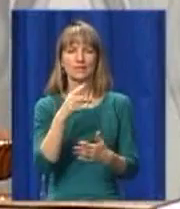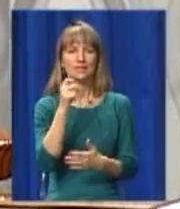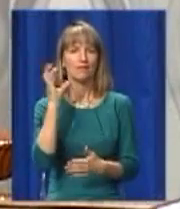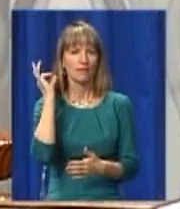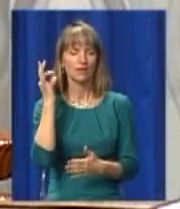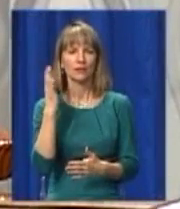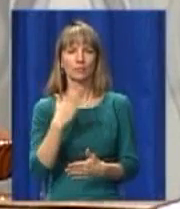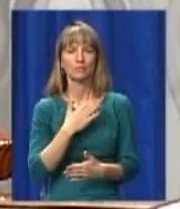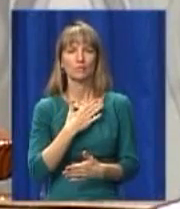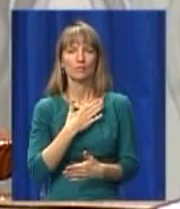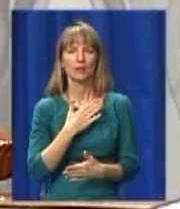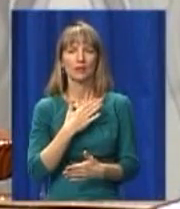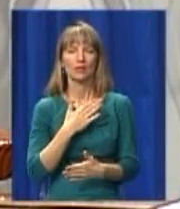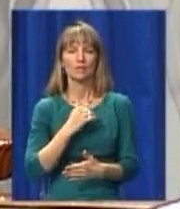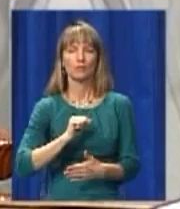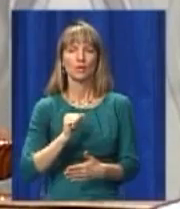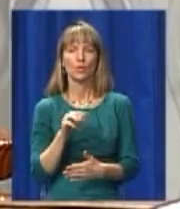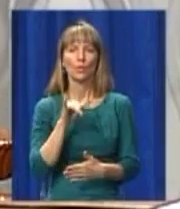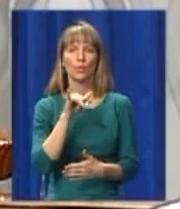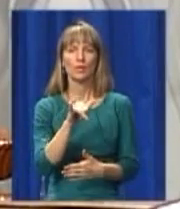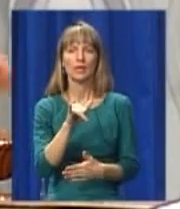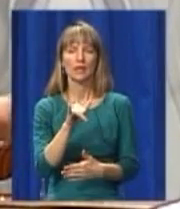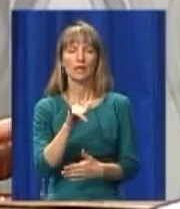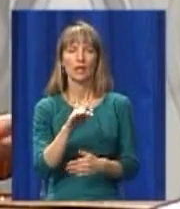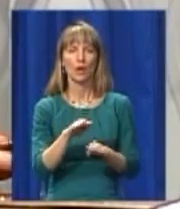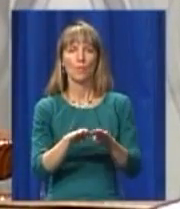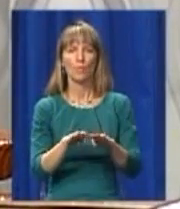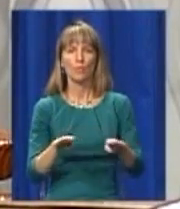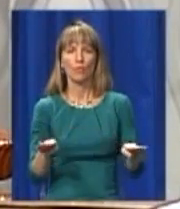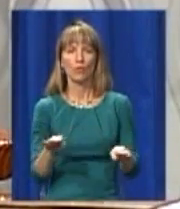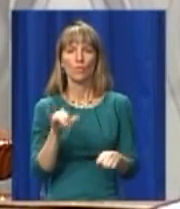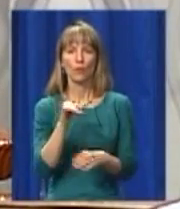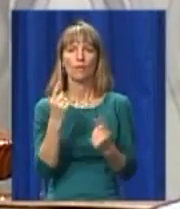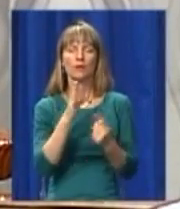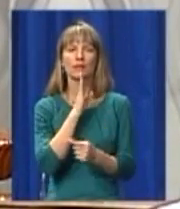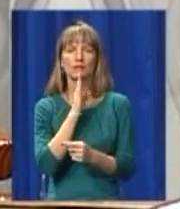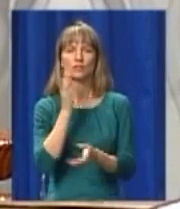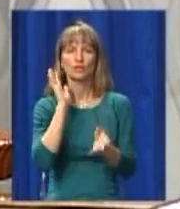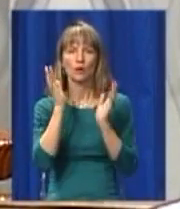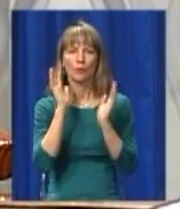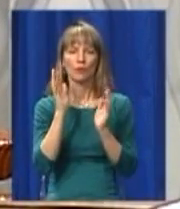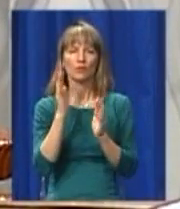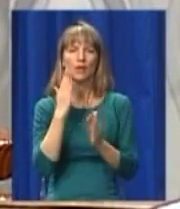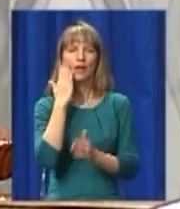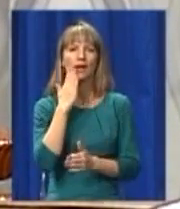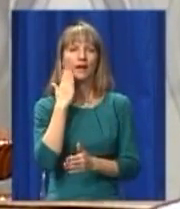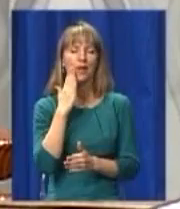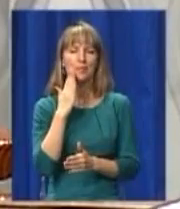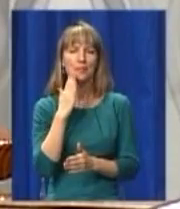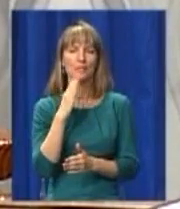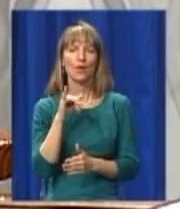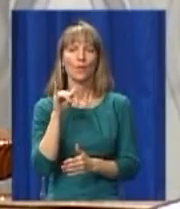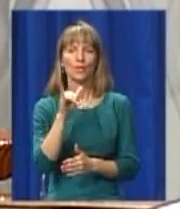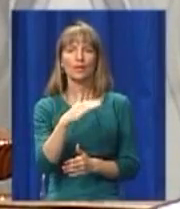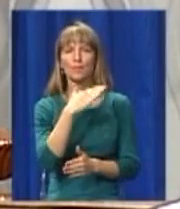Мої ровісники, дівчатки, да, вони, у них сток, от, знаєте, полочка, як у обычной дівчатки, там шампунь, да, там кремушек, там такое, а у